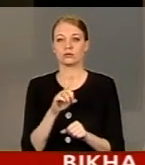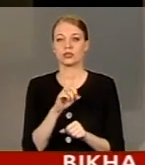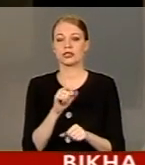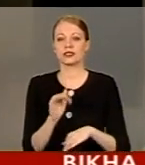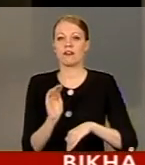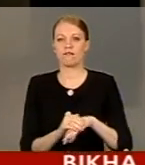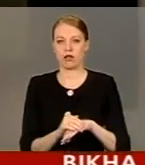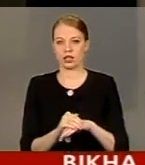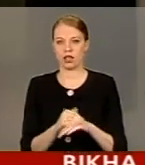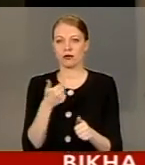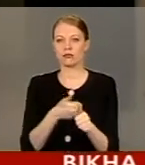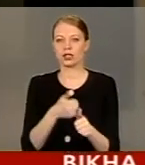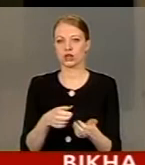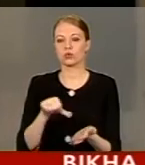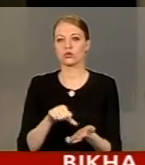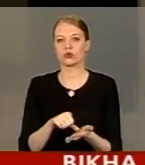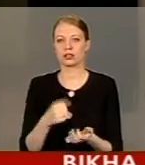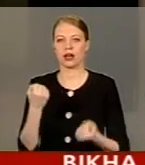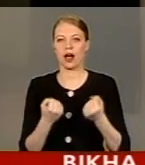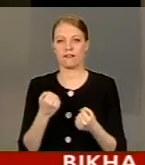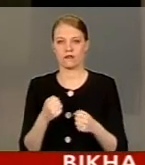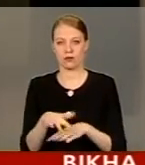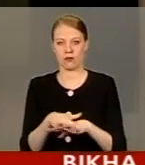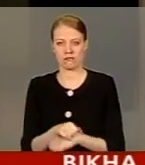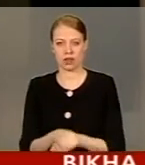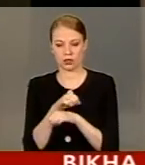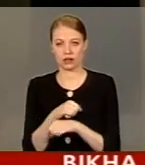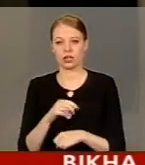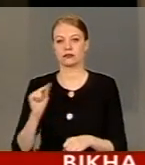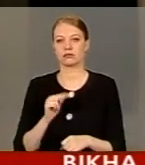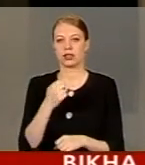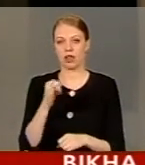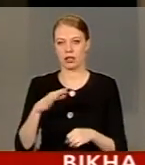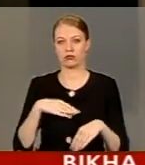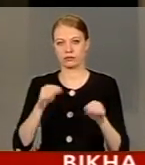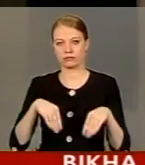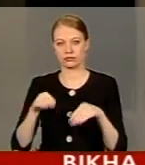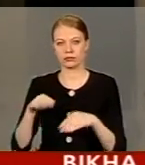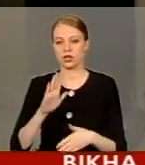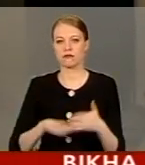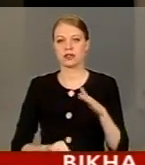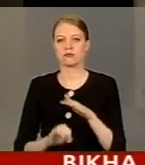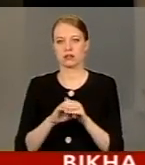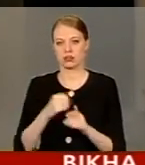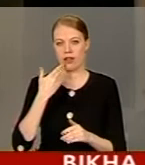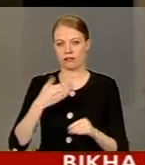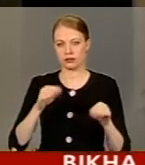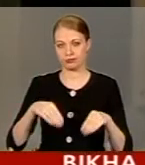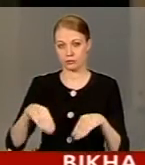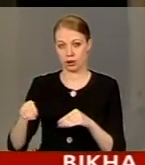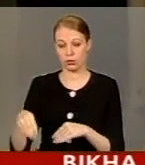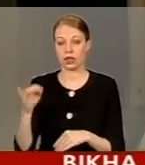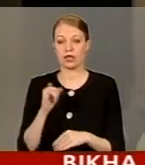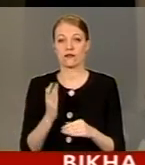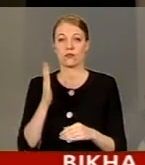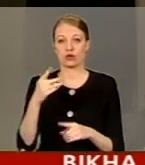за фактами переслідування учасників Автомайдан співробітниками НДІ складались безпідставні рапорти та протоколи.